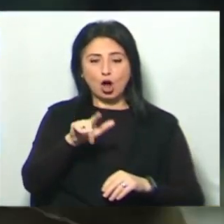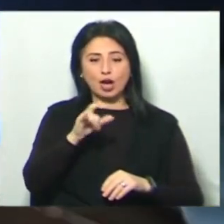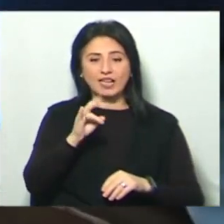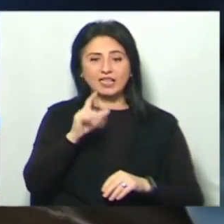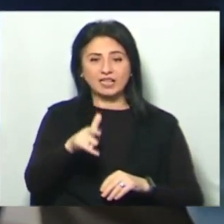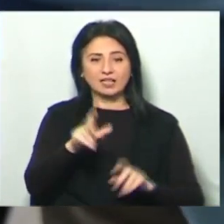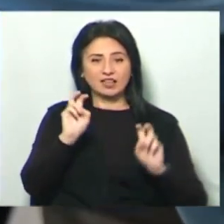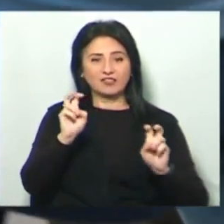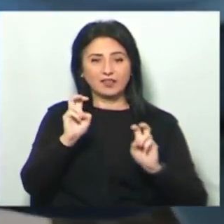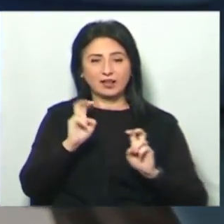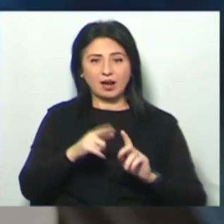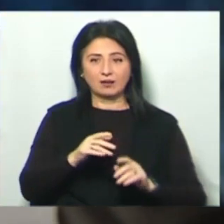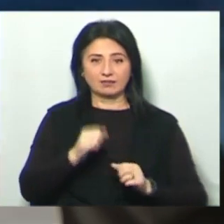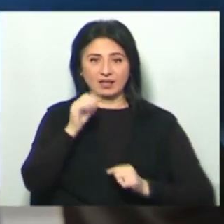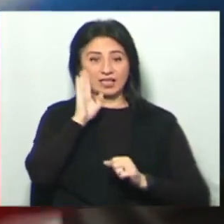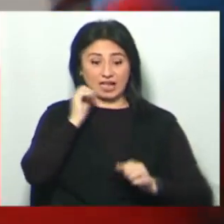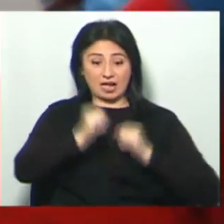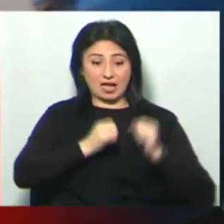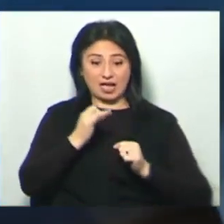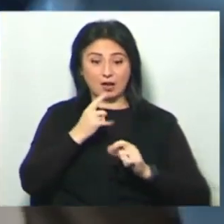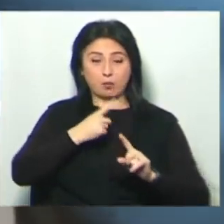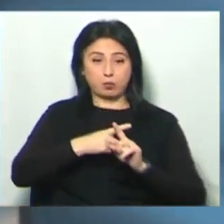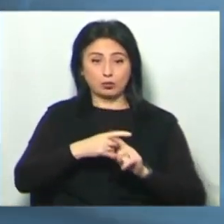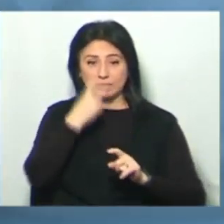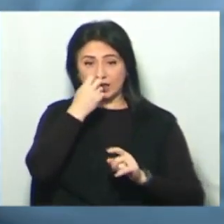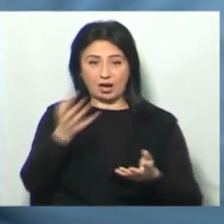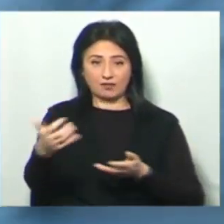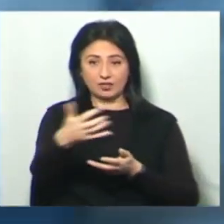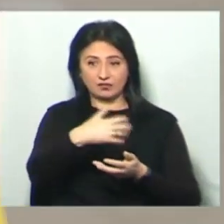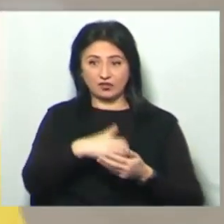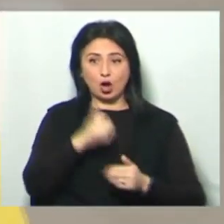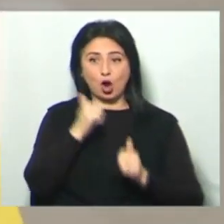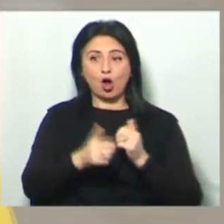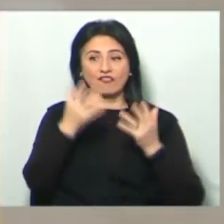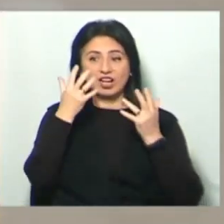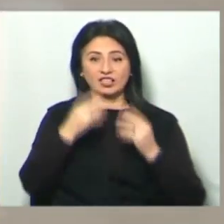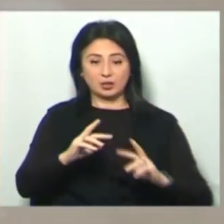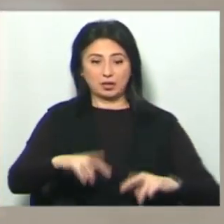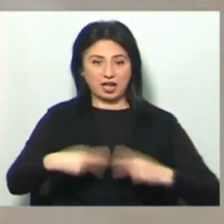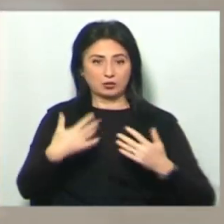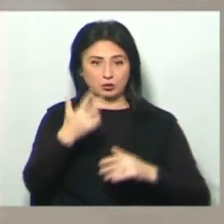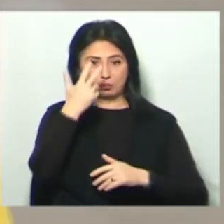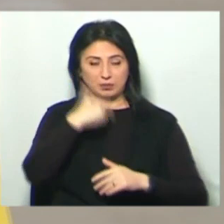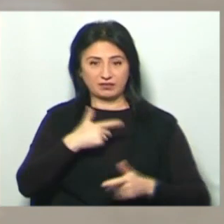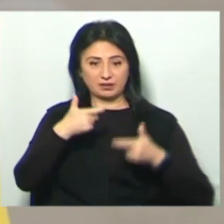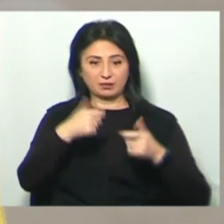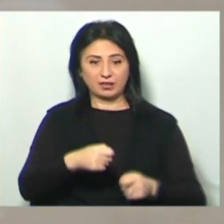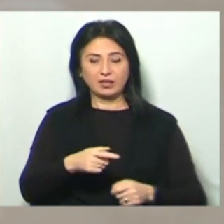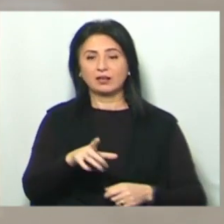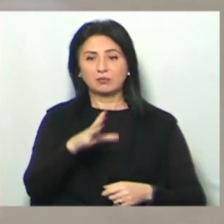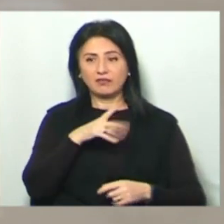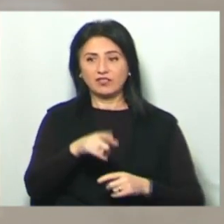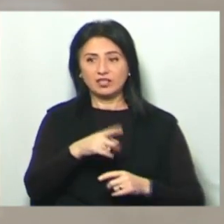წესად იქცევა ხოლმე და ეს არის ყველაზე კაი პლოგინგში, რომ აი ყოველდღიურობაში გადადის ეს და ყველგან სადაც არ უნდა